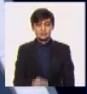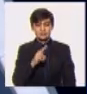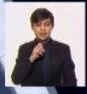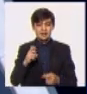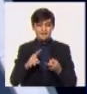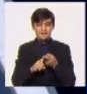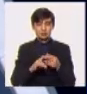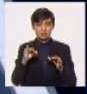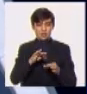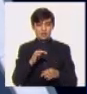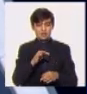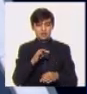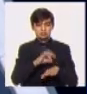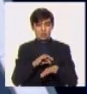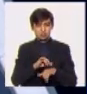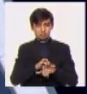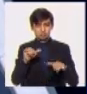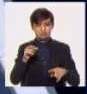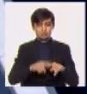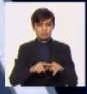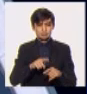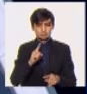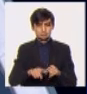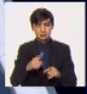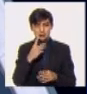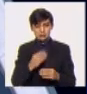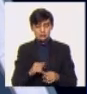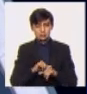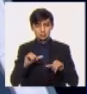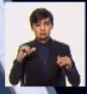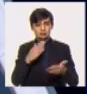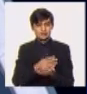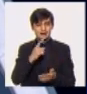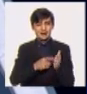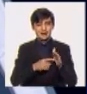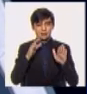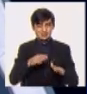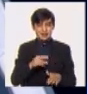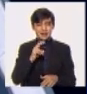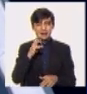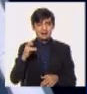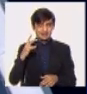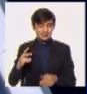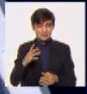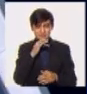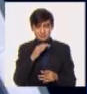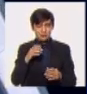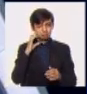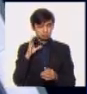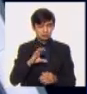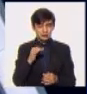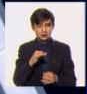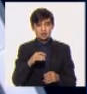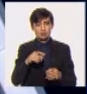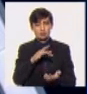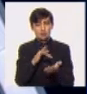Коронавирус дертіне шалдыққан адам саны күн санап көбейіп жатқанда, қарағандылық азамат карантин уақытында қалада емін еркін жүріп